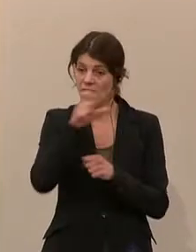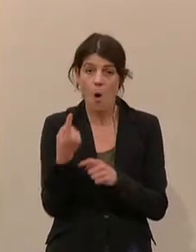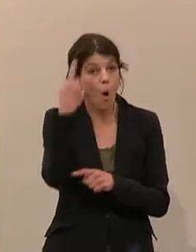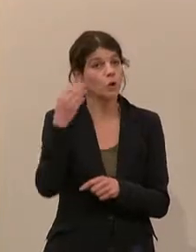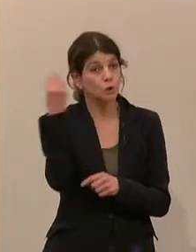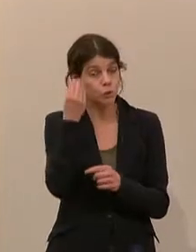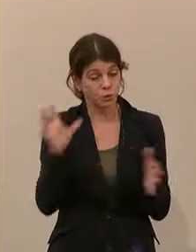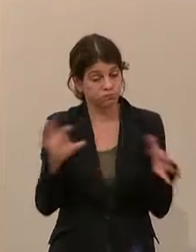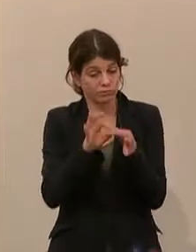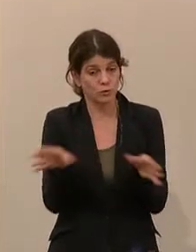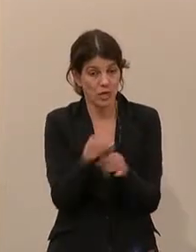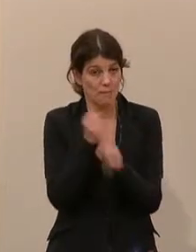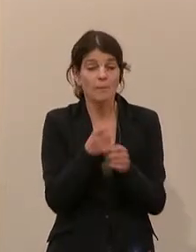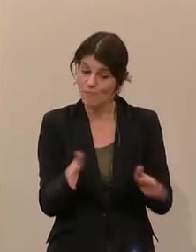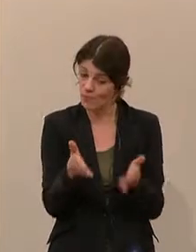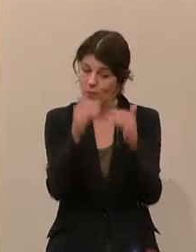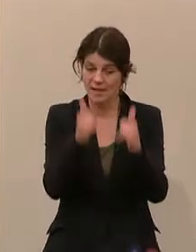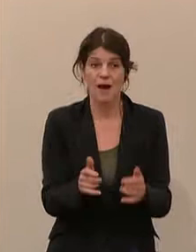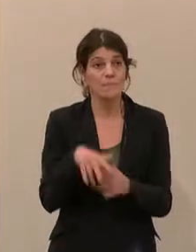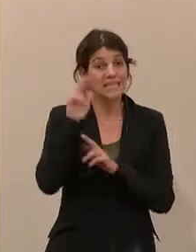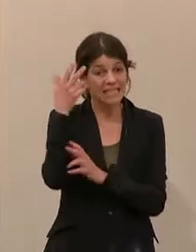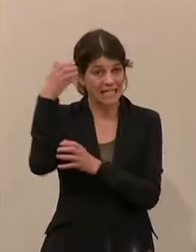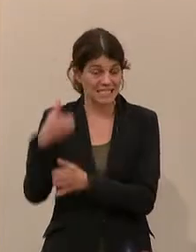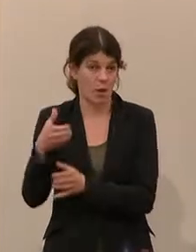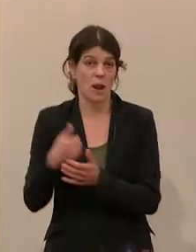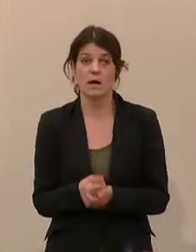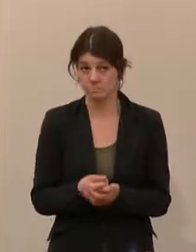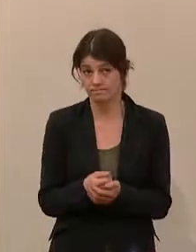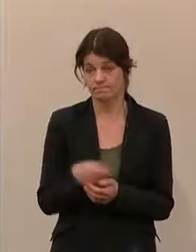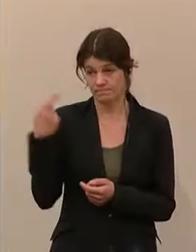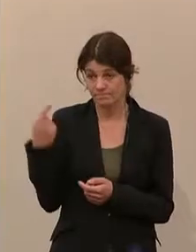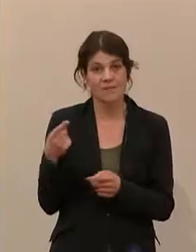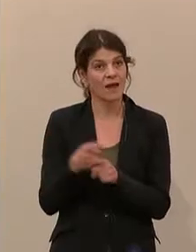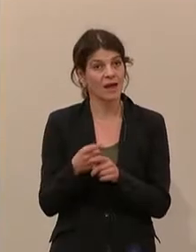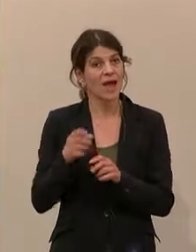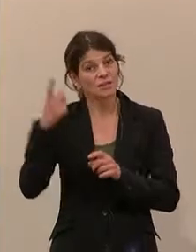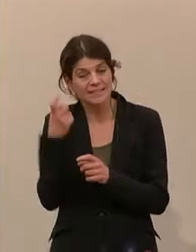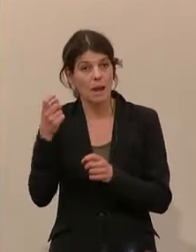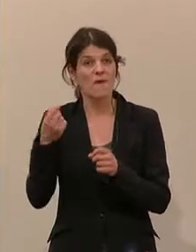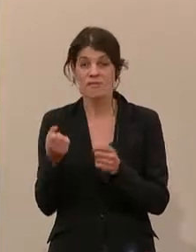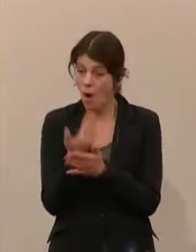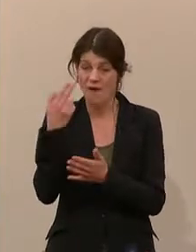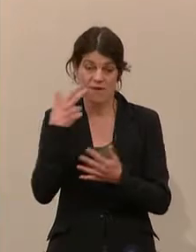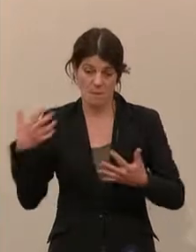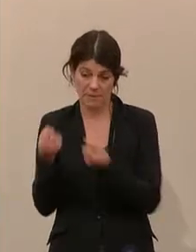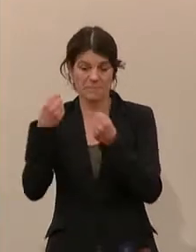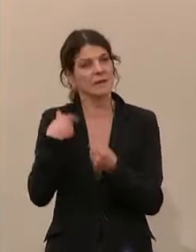Fachhochschulen sehr besonders auch befördert. Und die dritte Säule, da geht es um Startups und um Gründungen. Und ich rede